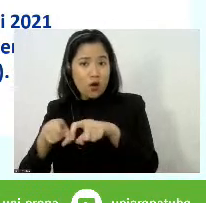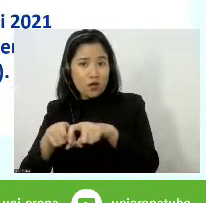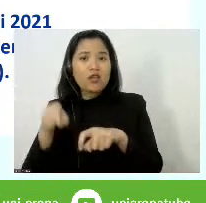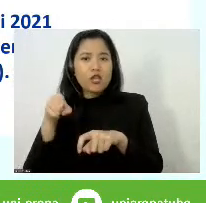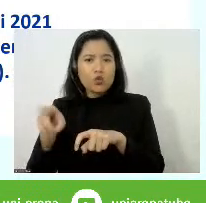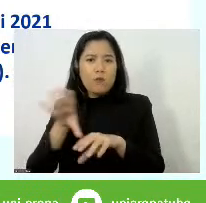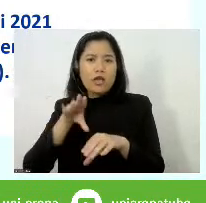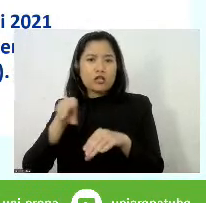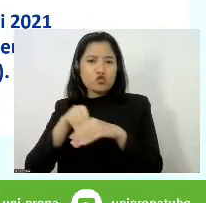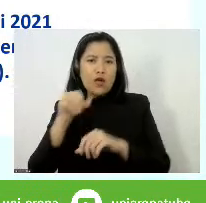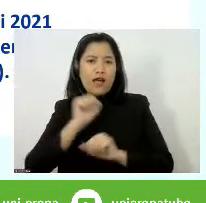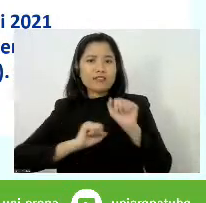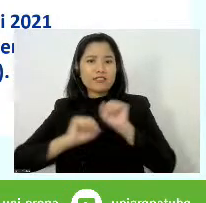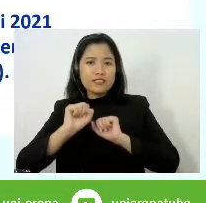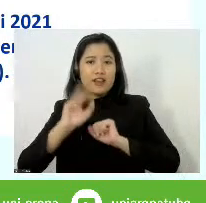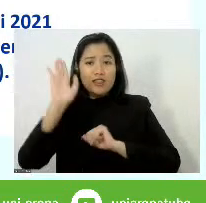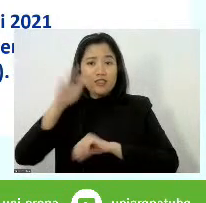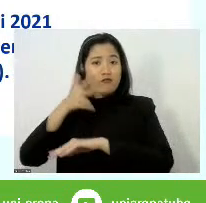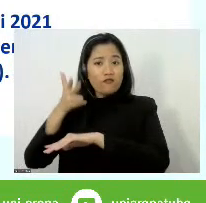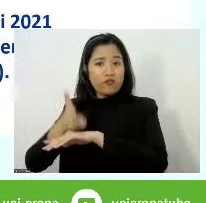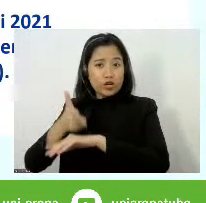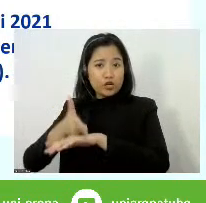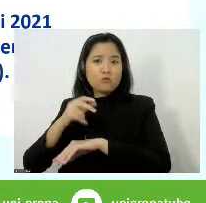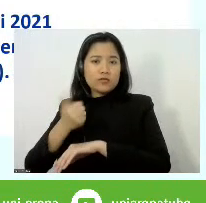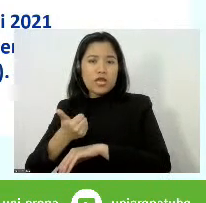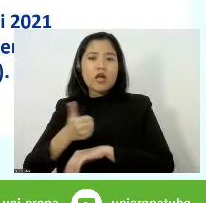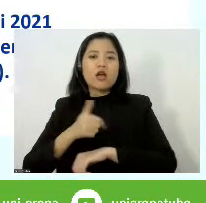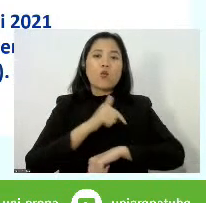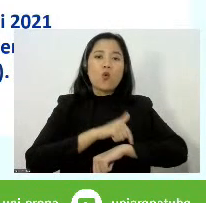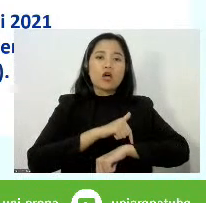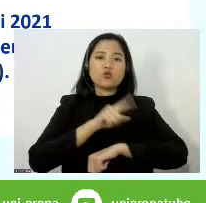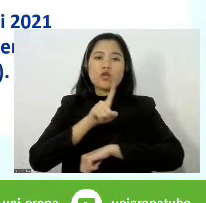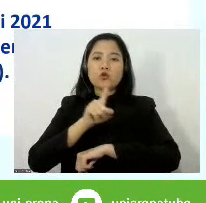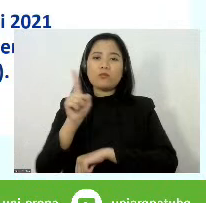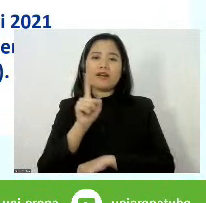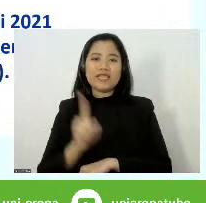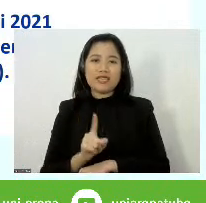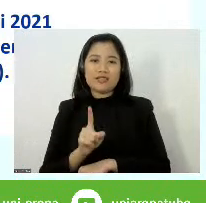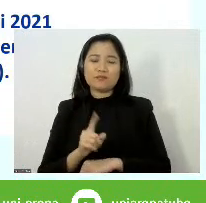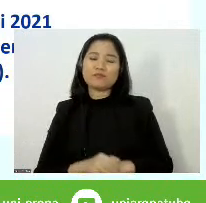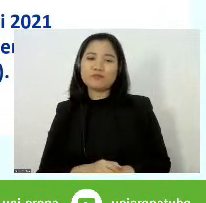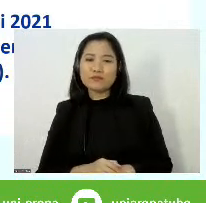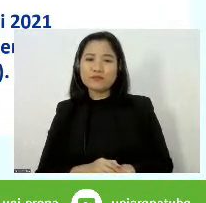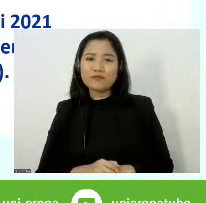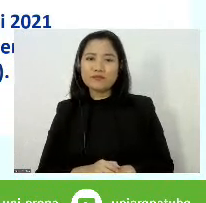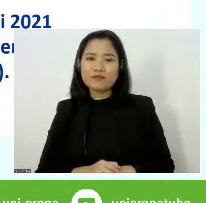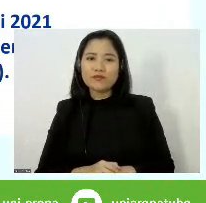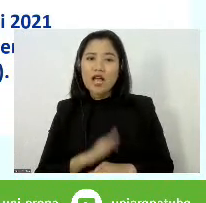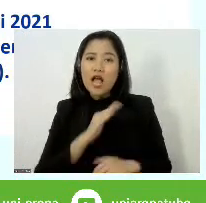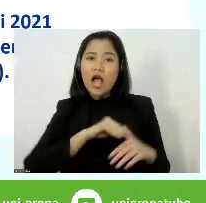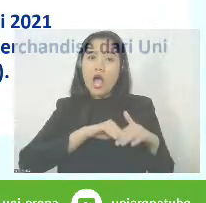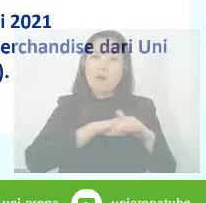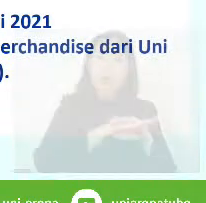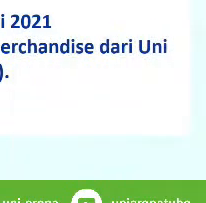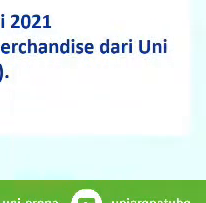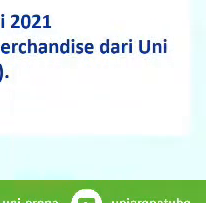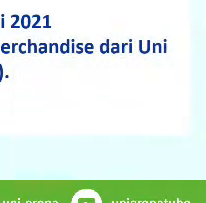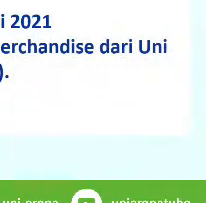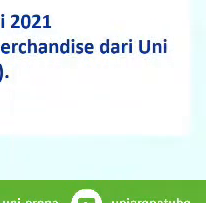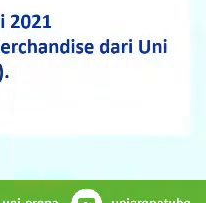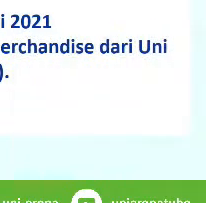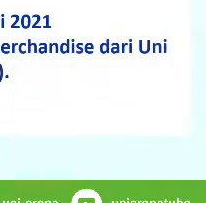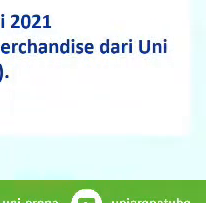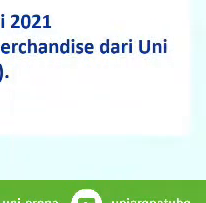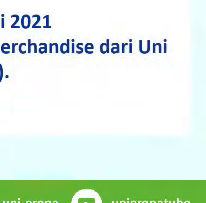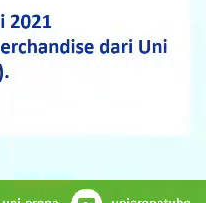di videoin durasinya maksimal satu menit habis itu bisa di upload ke sosial media gitu ya karena